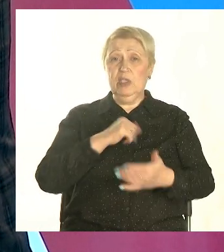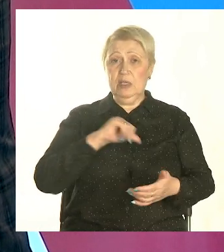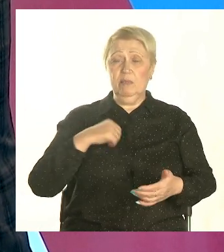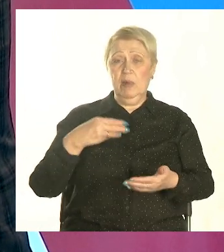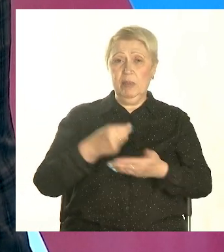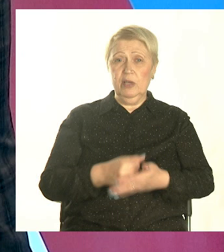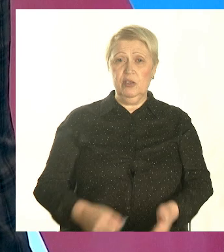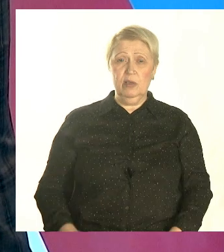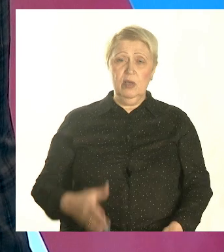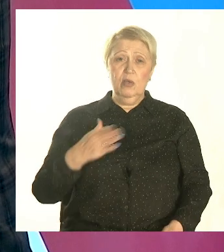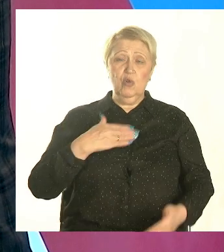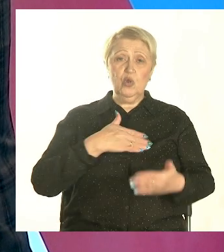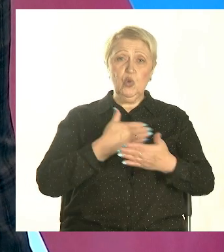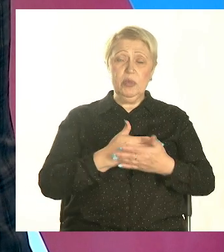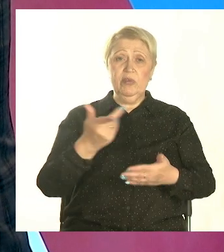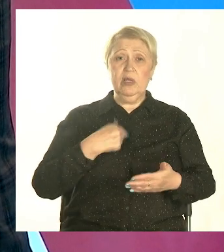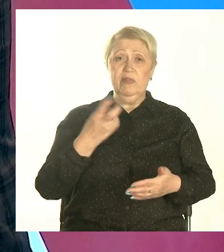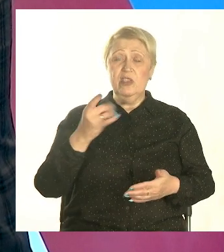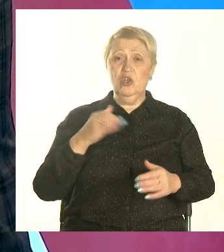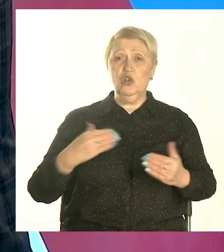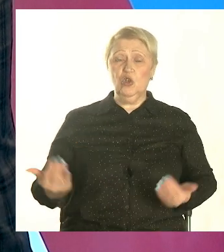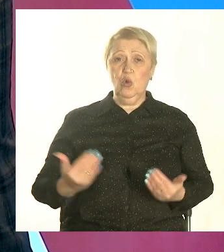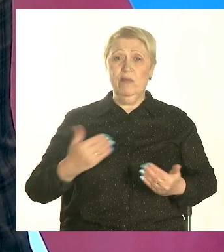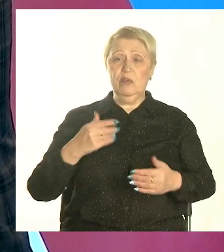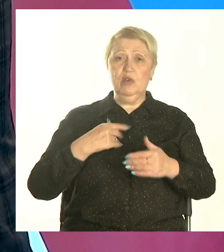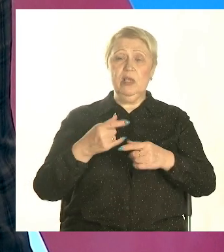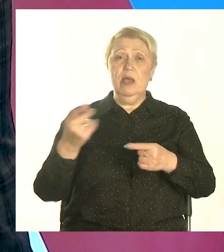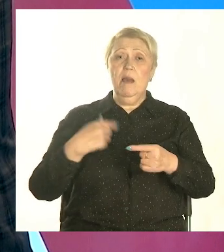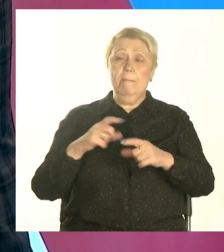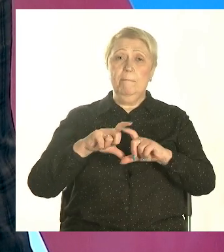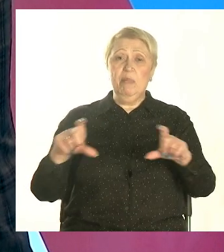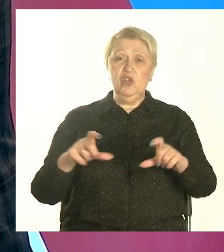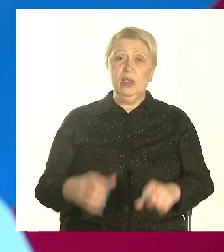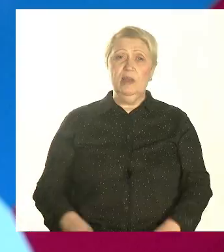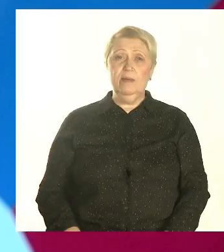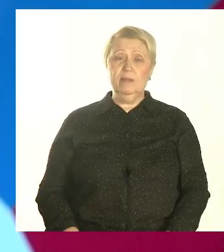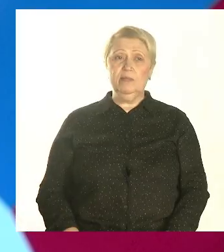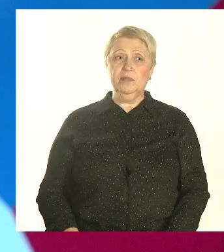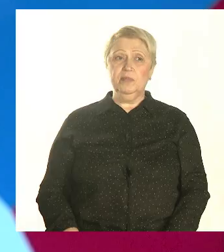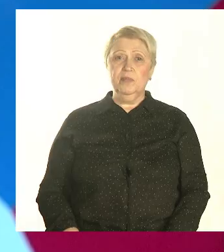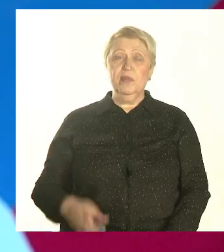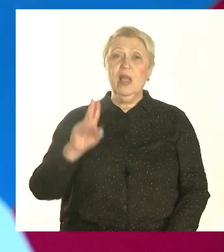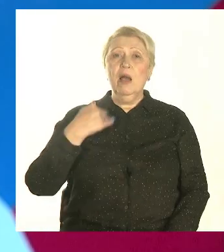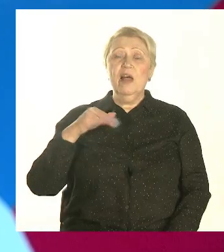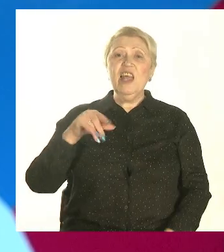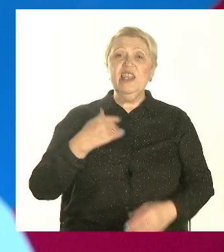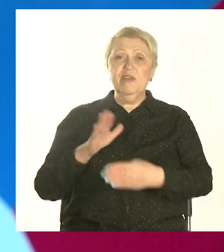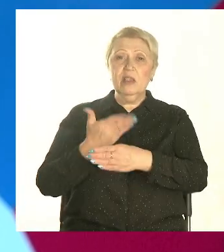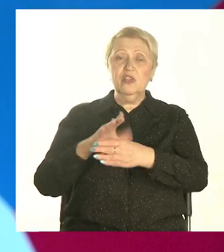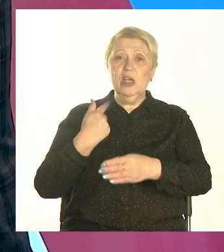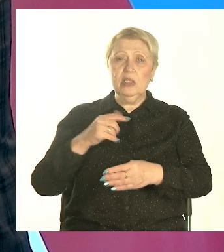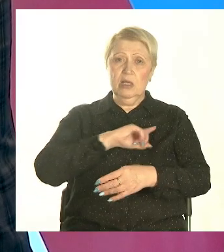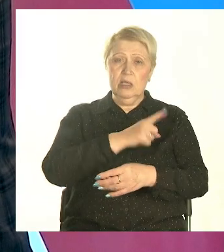на собственника нежилого помещения, которое расположено в многоквартирном доме. Там тариф сильно отличается от 4.03? Ну, от